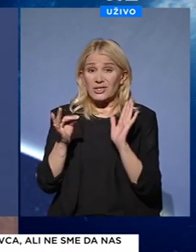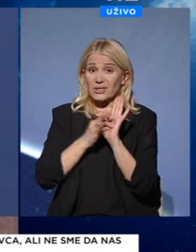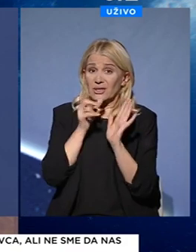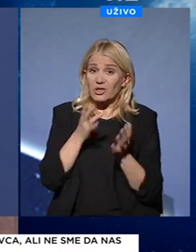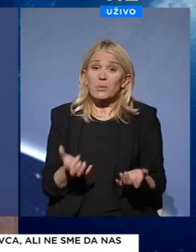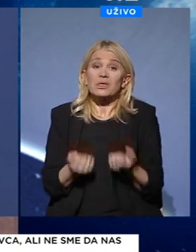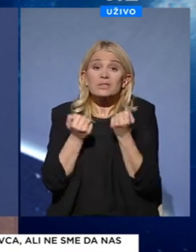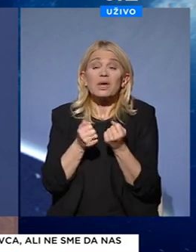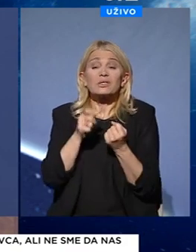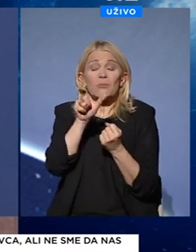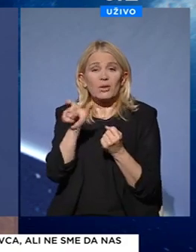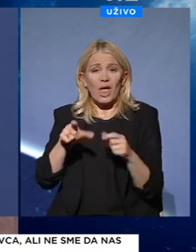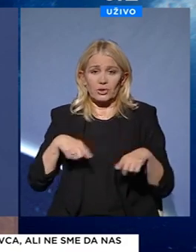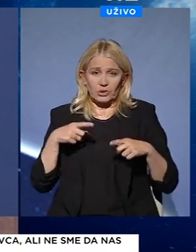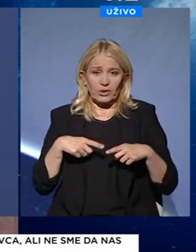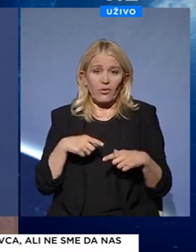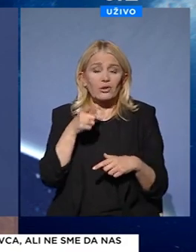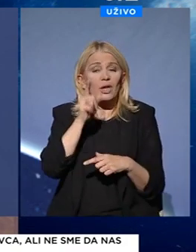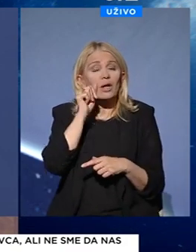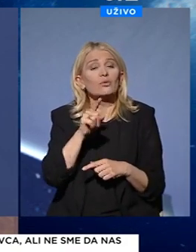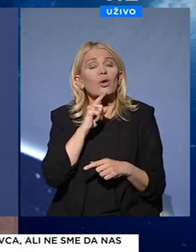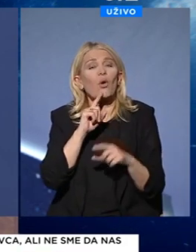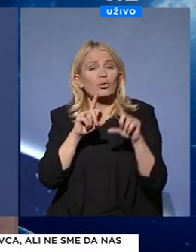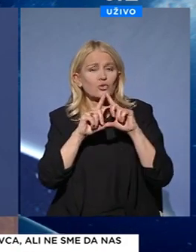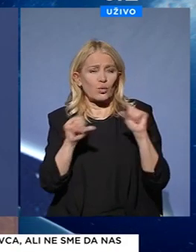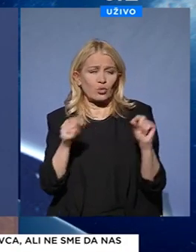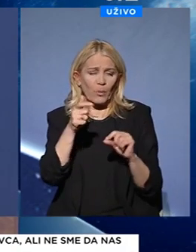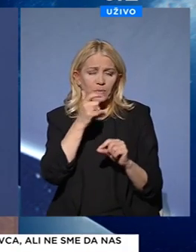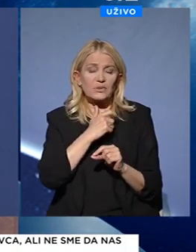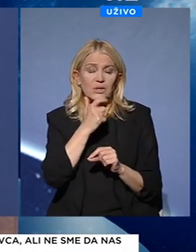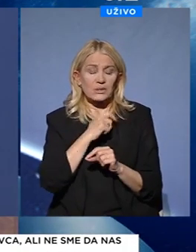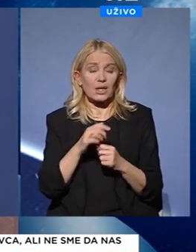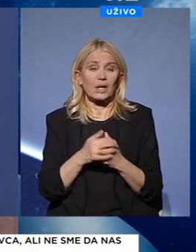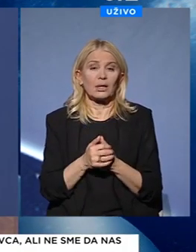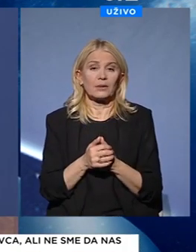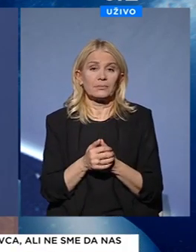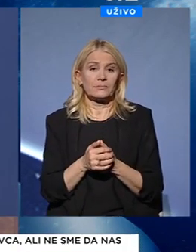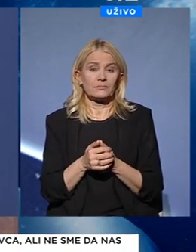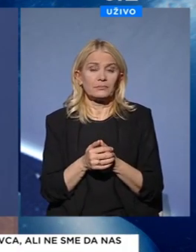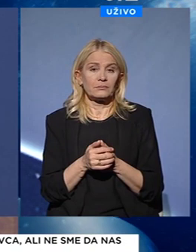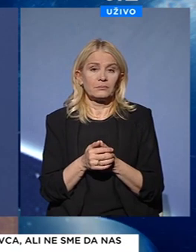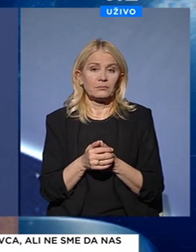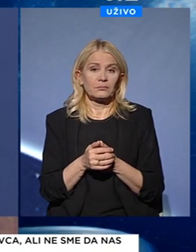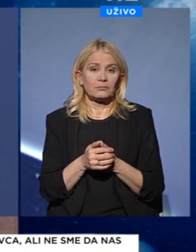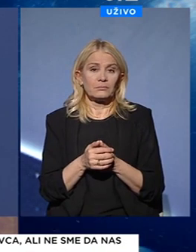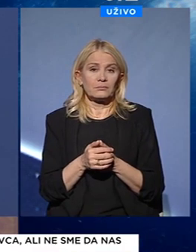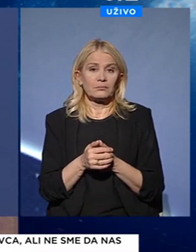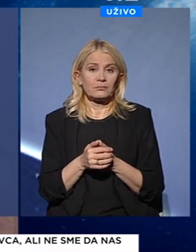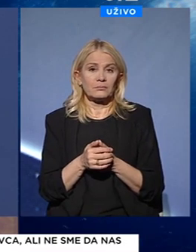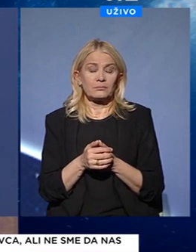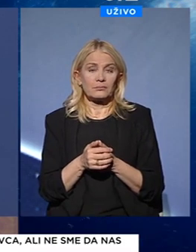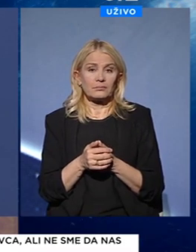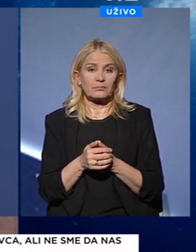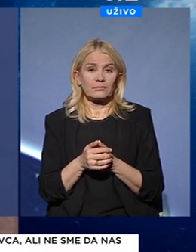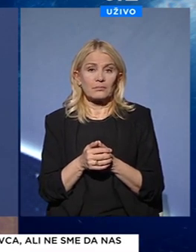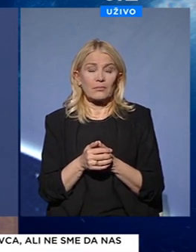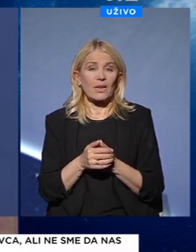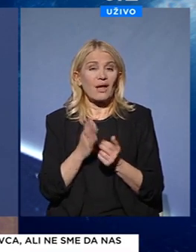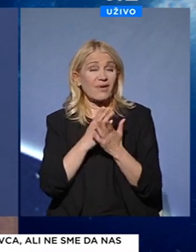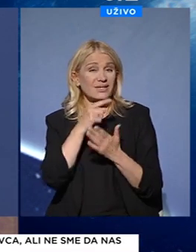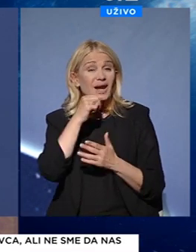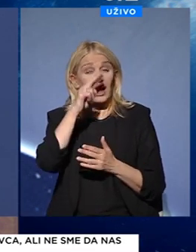spasimo te živote tih ljudi koji se nalaze u njima. Već ste